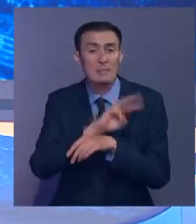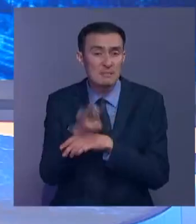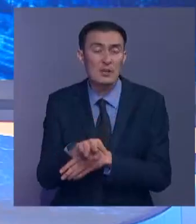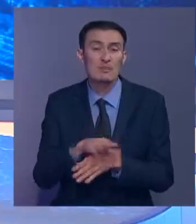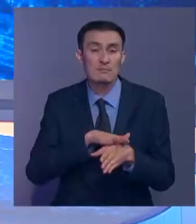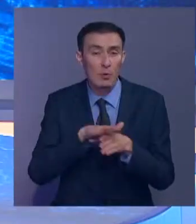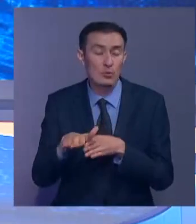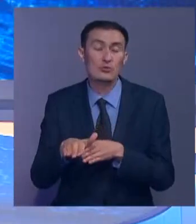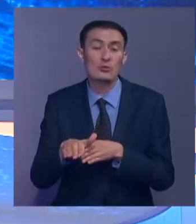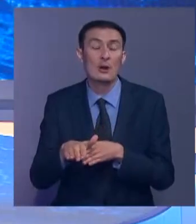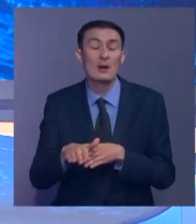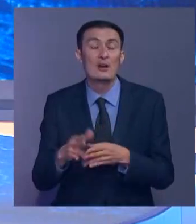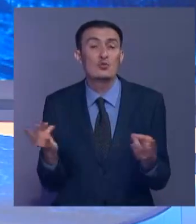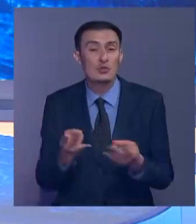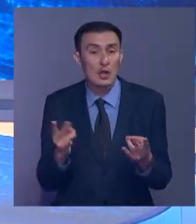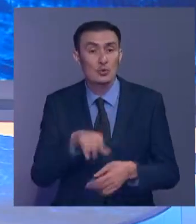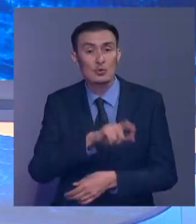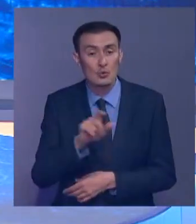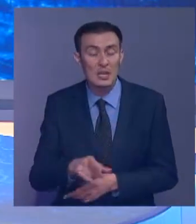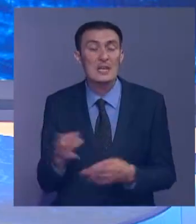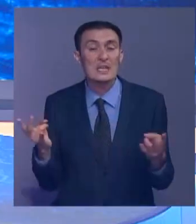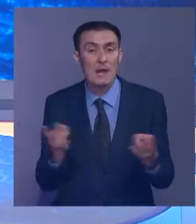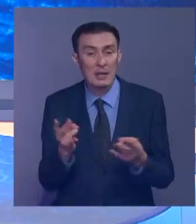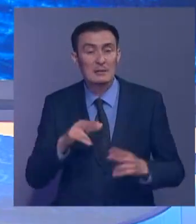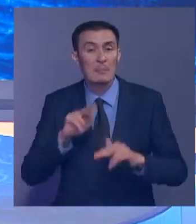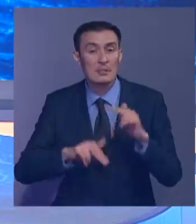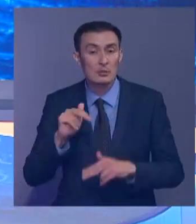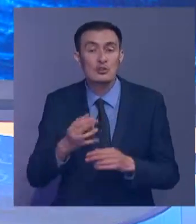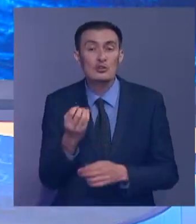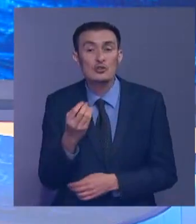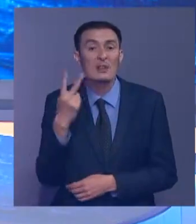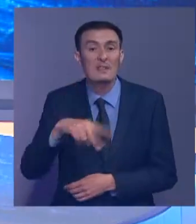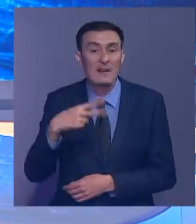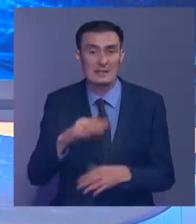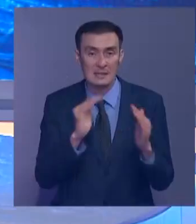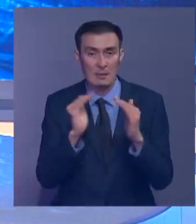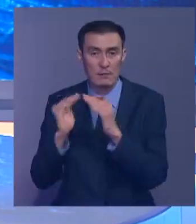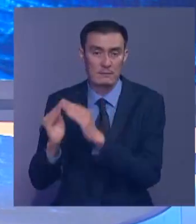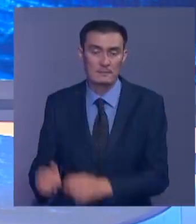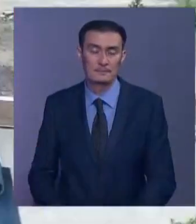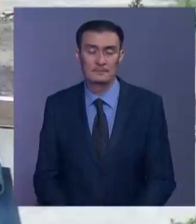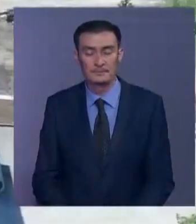обеспечить квадратными метрами всех нуждающихся, необходимо построить еще 20 домов.